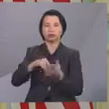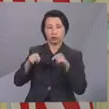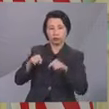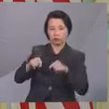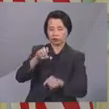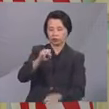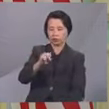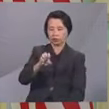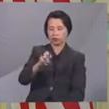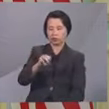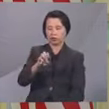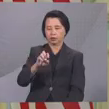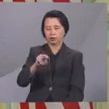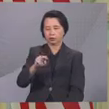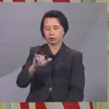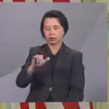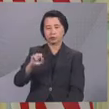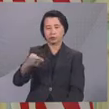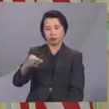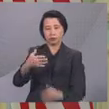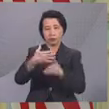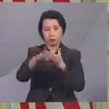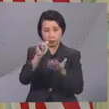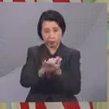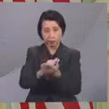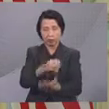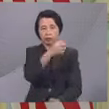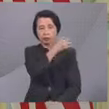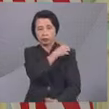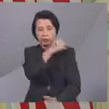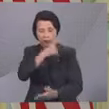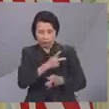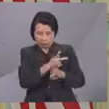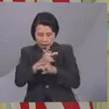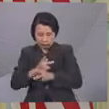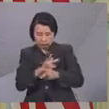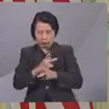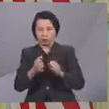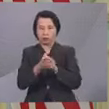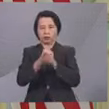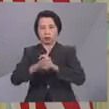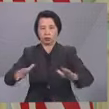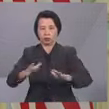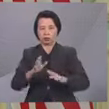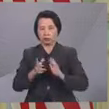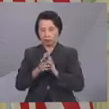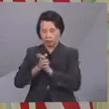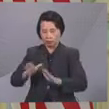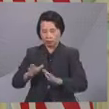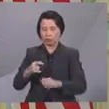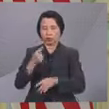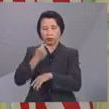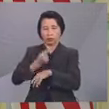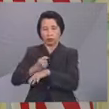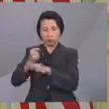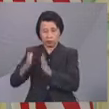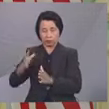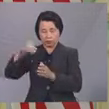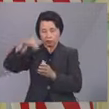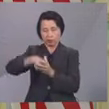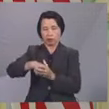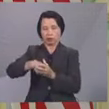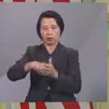Jadi selepas ini pegawai-pegawai untuk menjaga keselamatan pegawai-pegawai dan mereka yang bertugas di